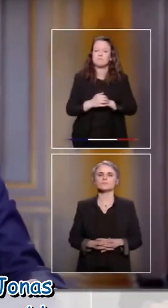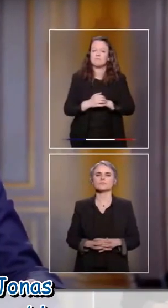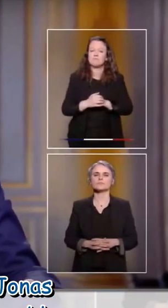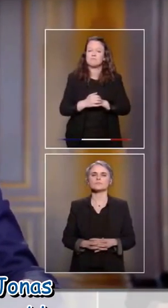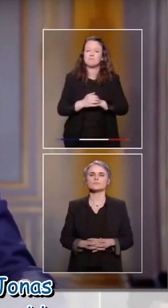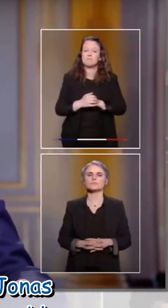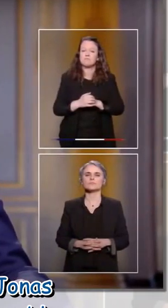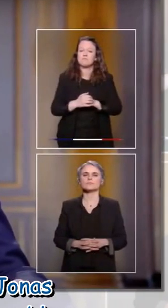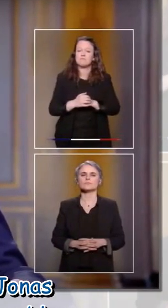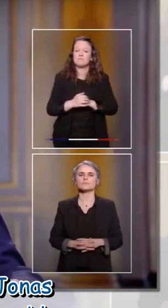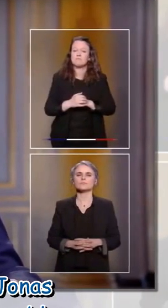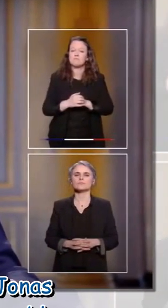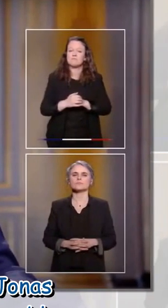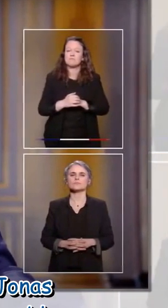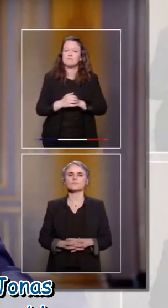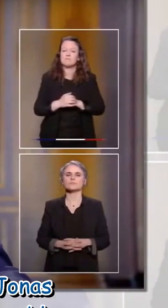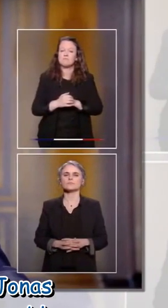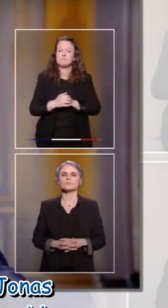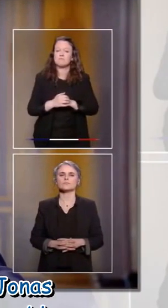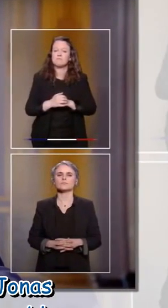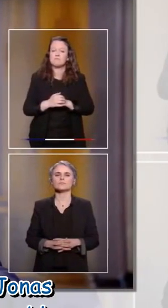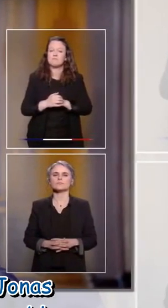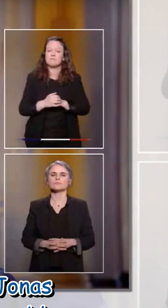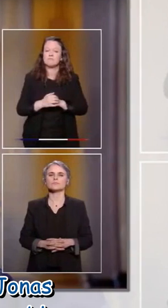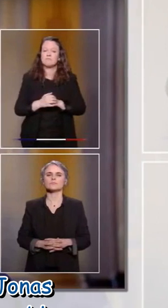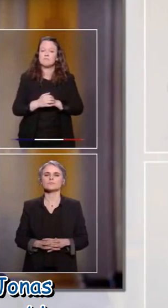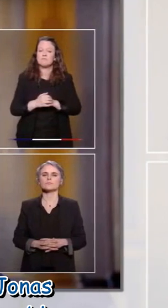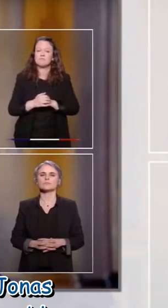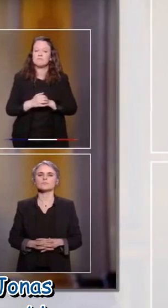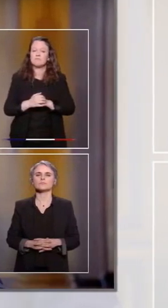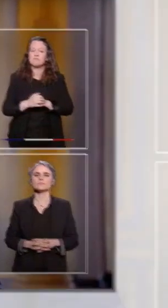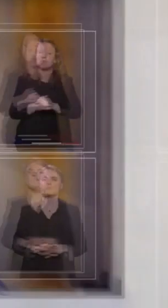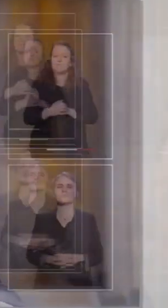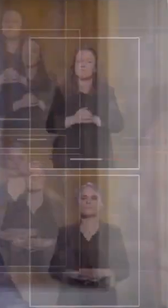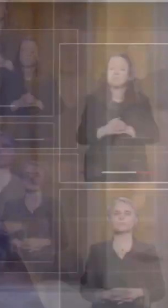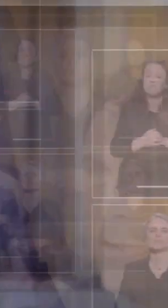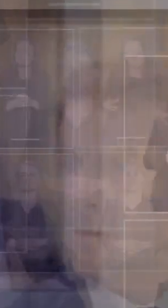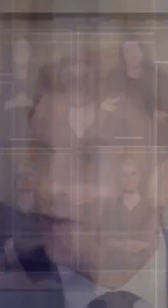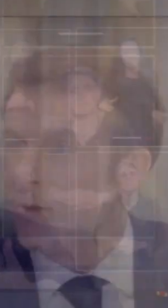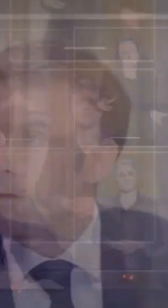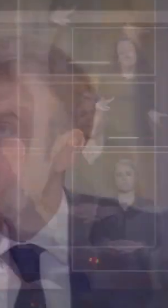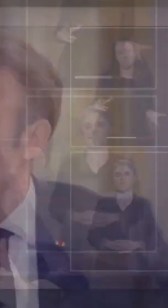Et le prix d'un tel modèle chez Jonas & Compagnie coûte 450 € pour l'ensemble.